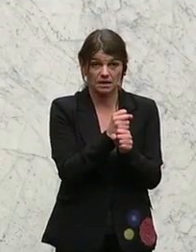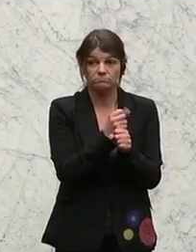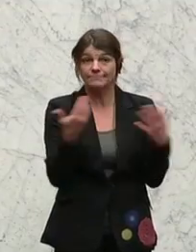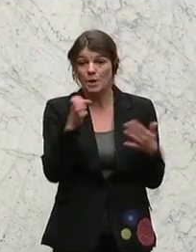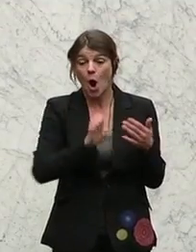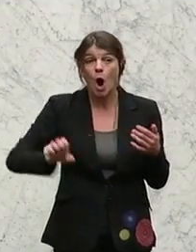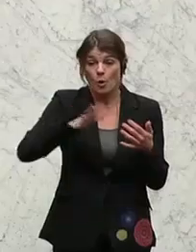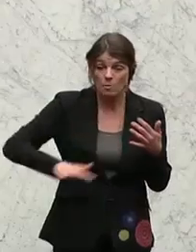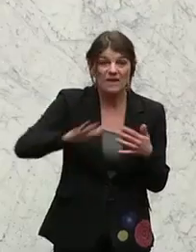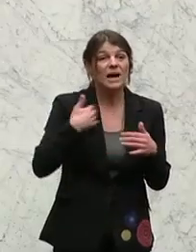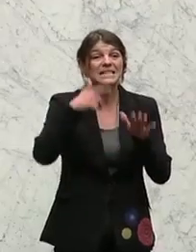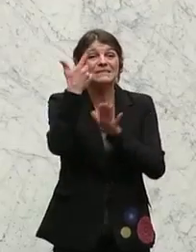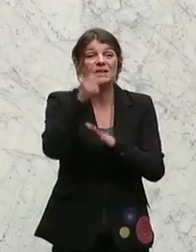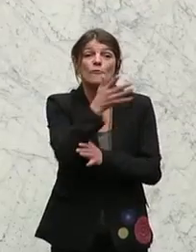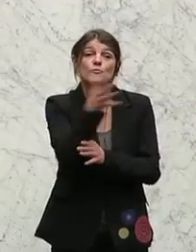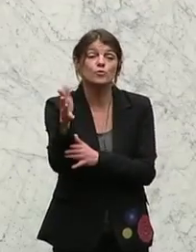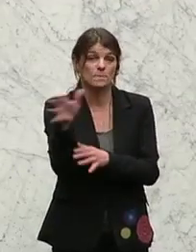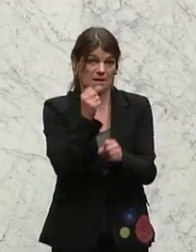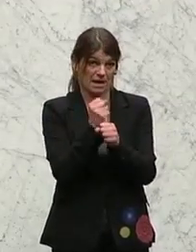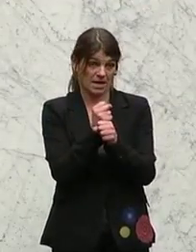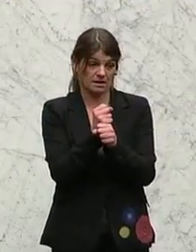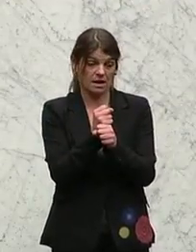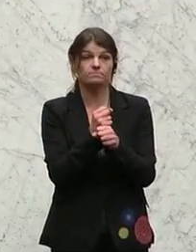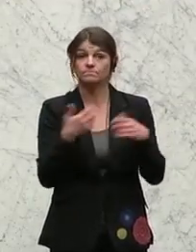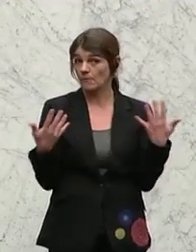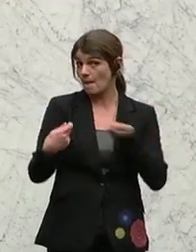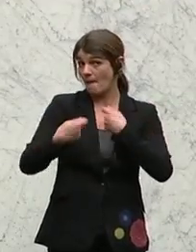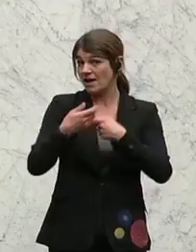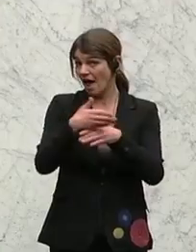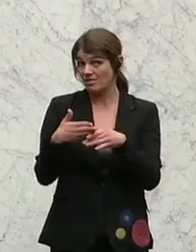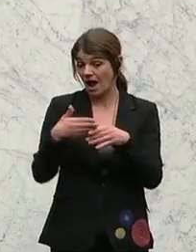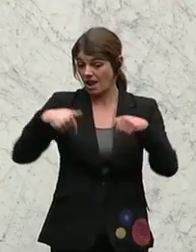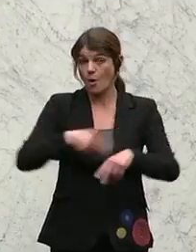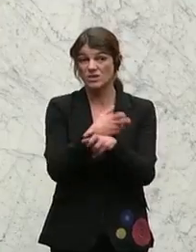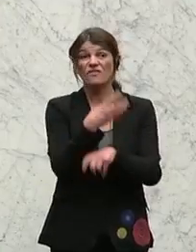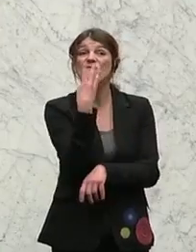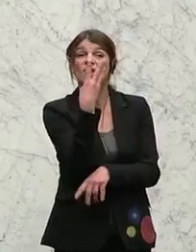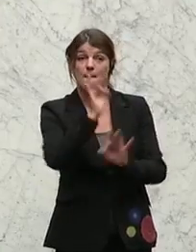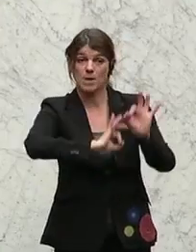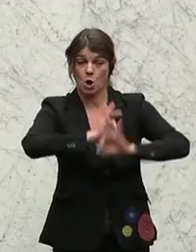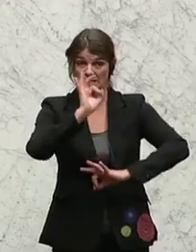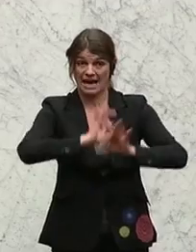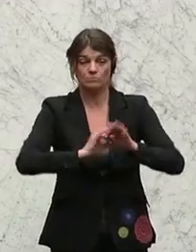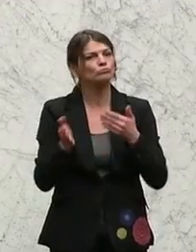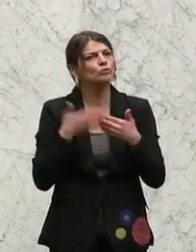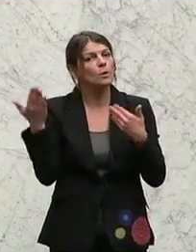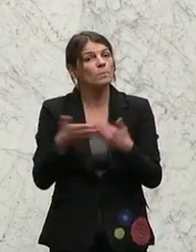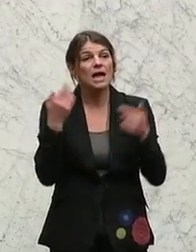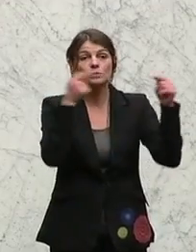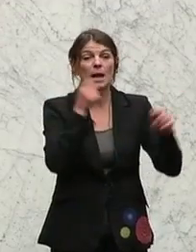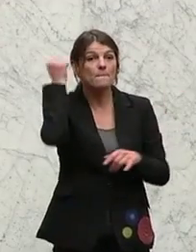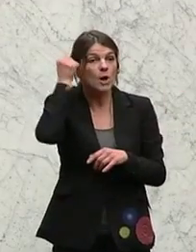Europa 7500. War der Marktanteil in Österreich bei 4%, waren es beispielsweise